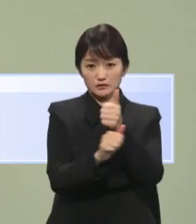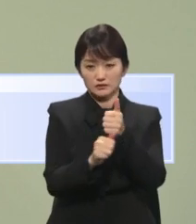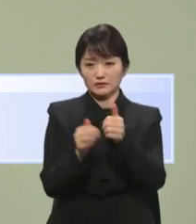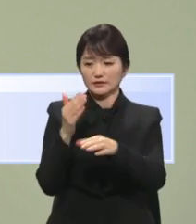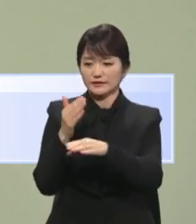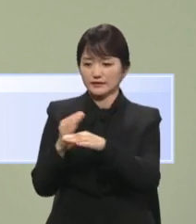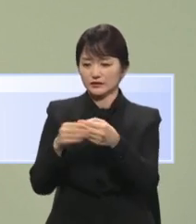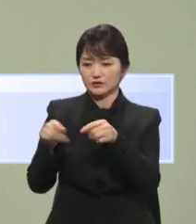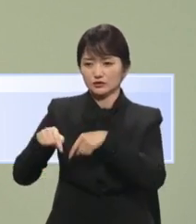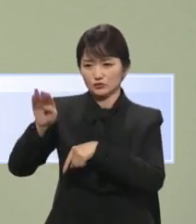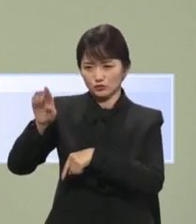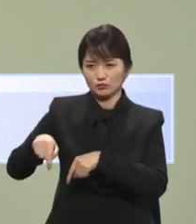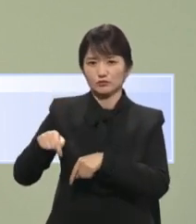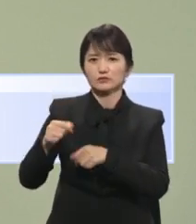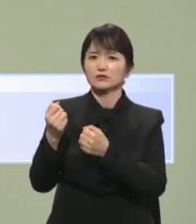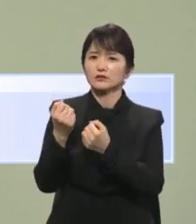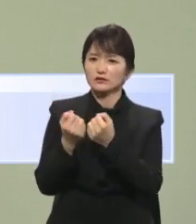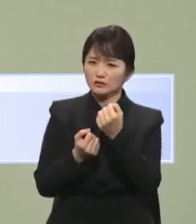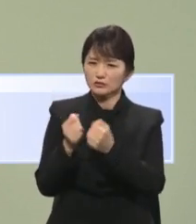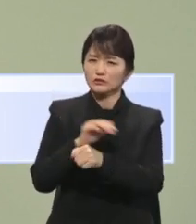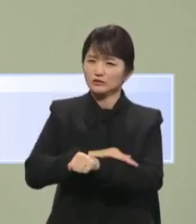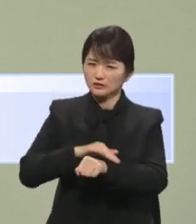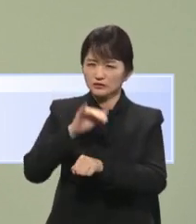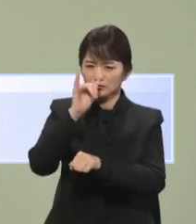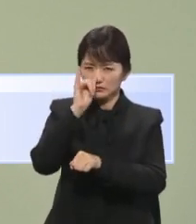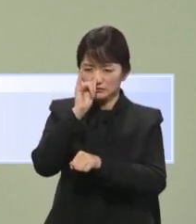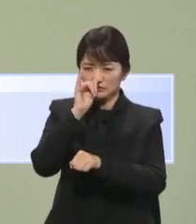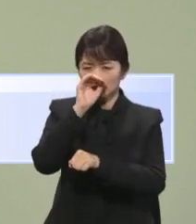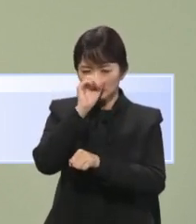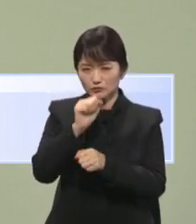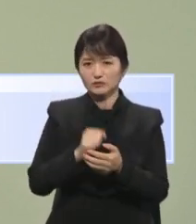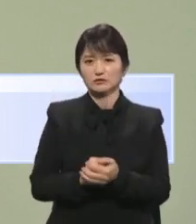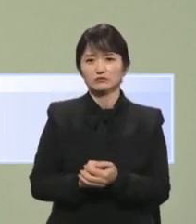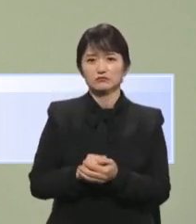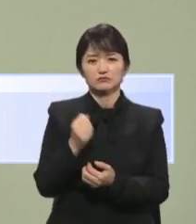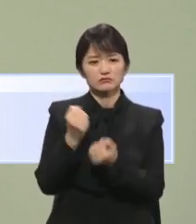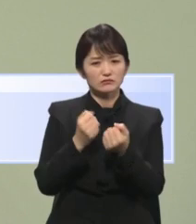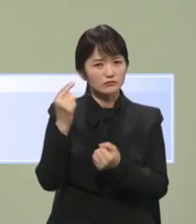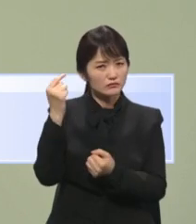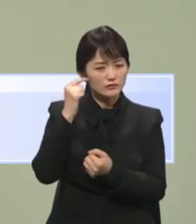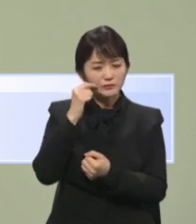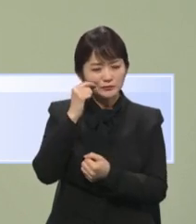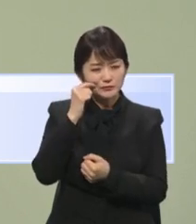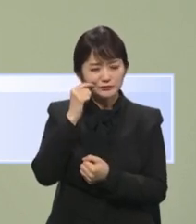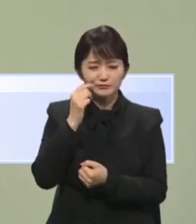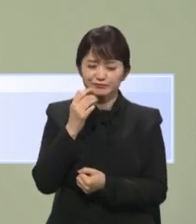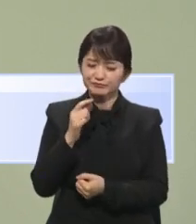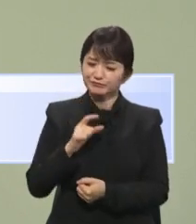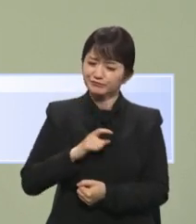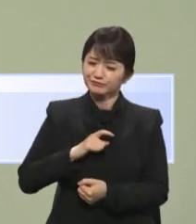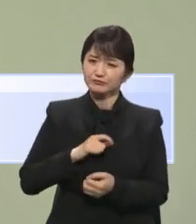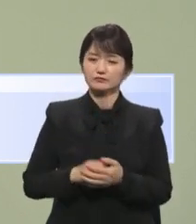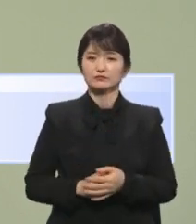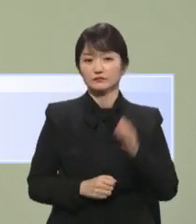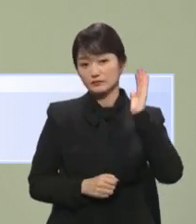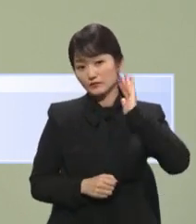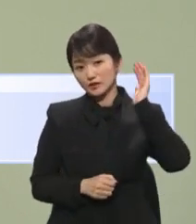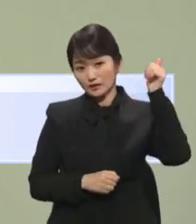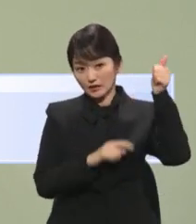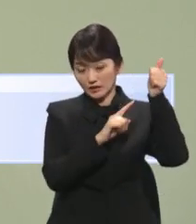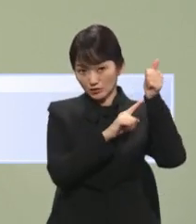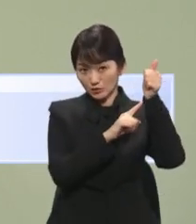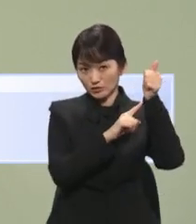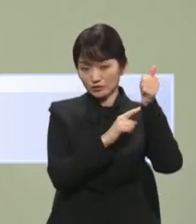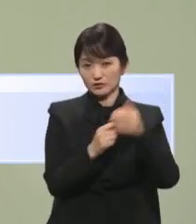좋겠는데 그런 설명을 들어본 적이 없어서 좀 저도 의문이 있습니다 그니까 예를 들면은 우리가 대통령이 어떤 사면을 한다라고 할 때는 그 사면의